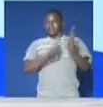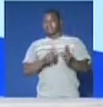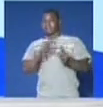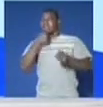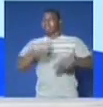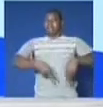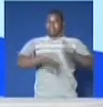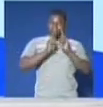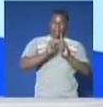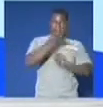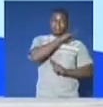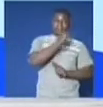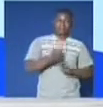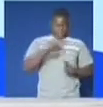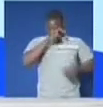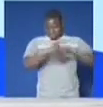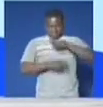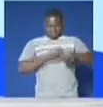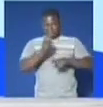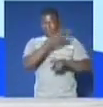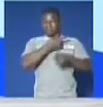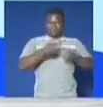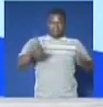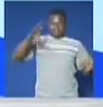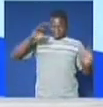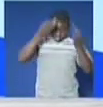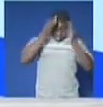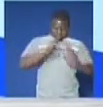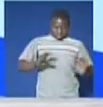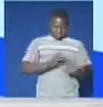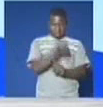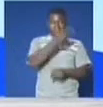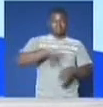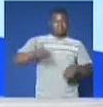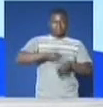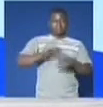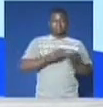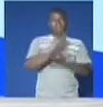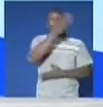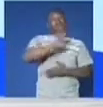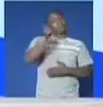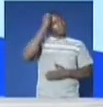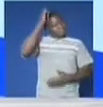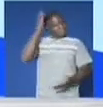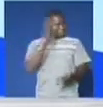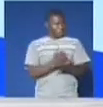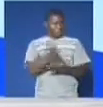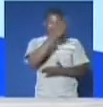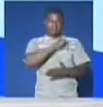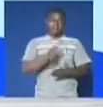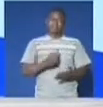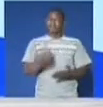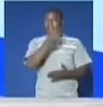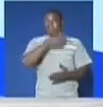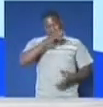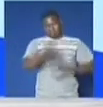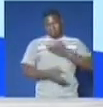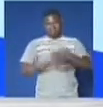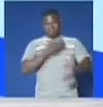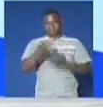les différents mécanismes mis en place par les États signataires du traité pour lutter plus efficacement contre le commerce illicite et